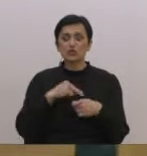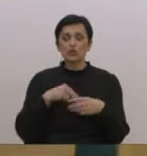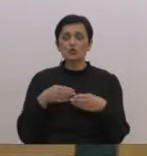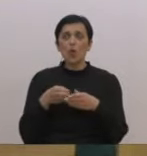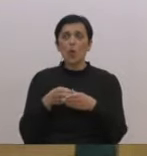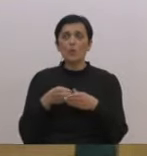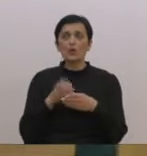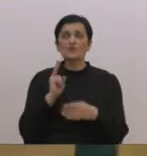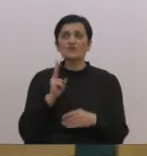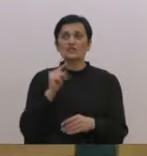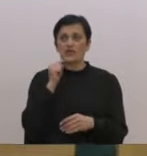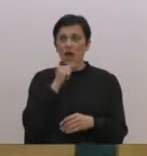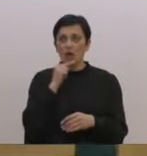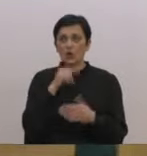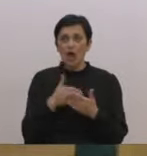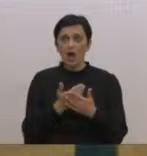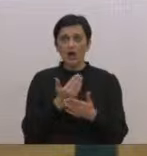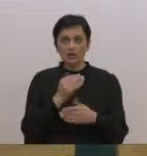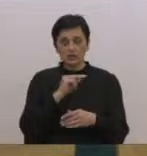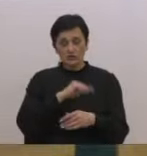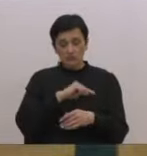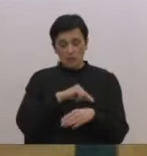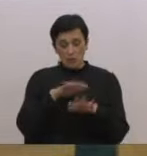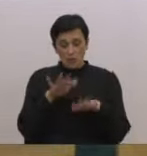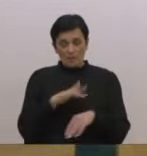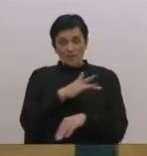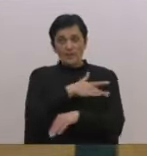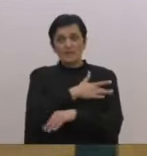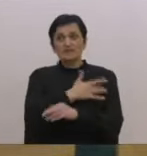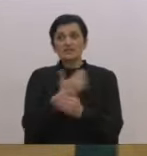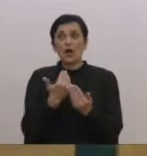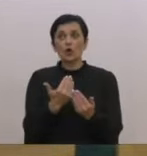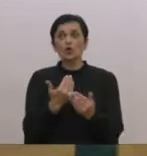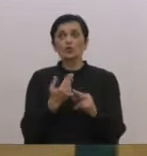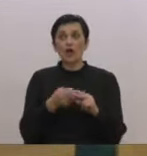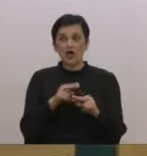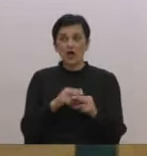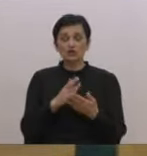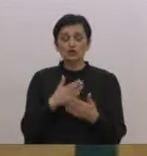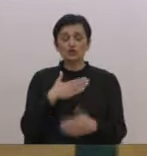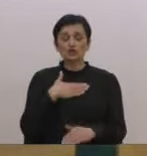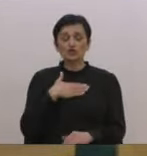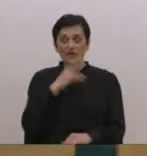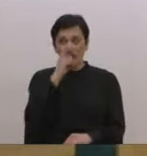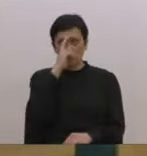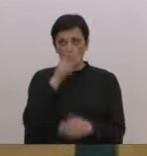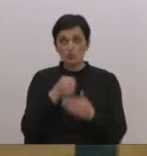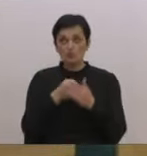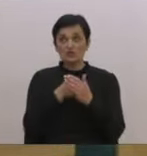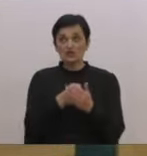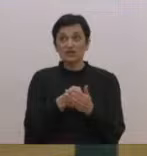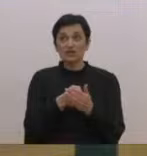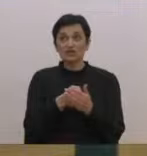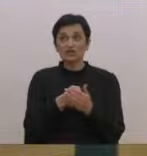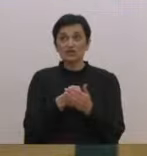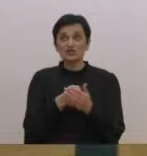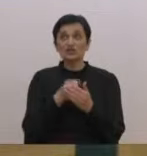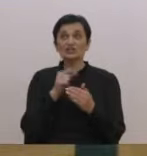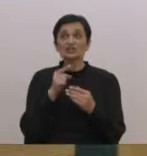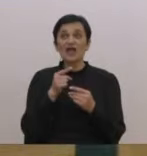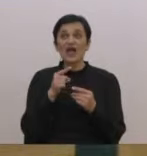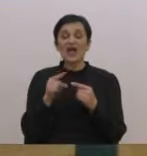ვინც ეკონომიკას და ახალ სამუშაო ადგილებს ემსახურება. ესეც არის ჩვენი ხელისუფლების მიღწევა.